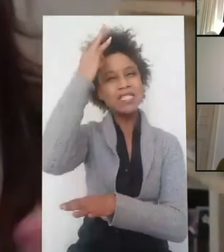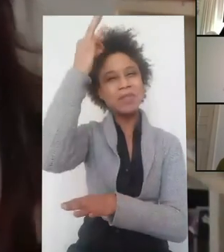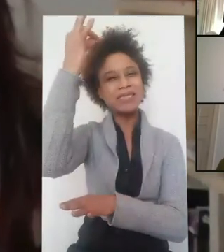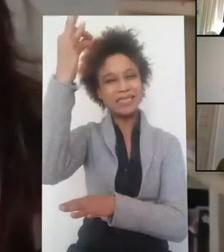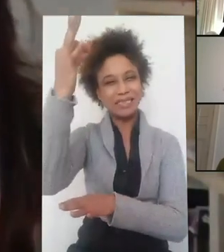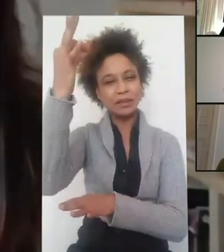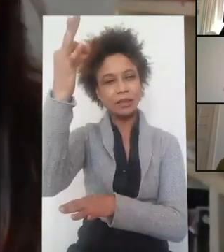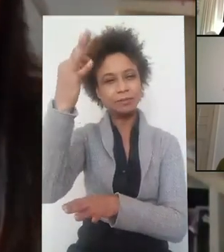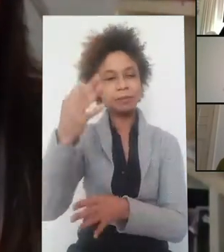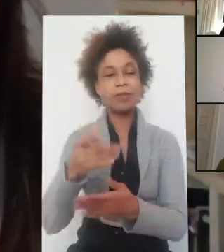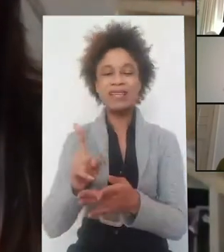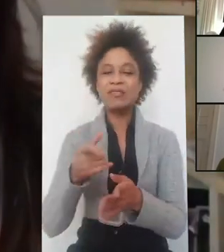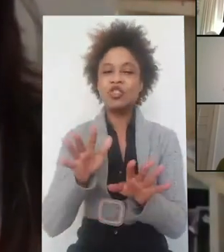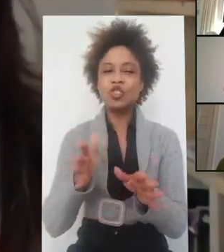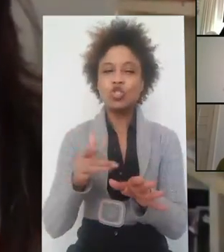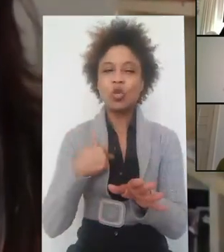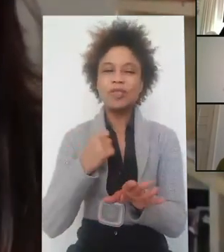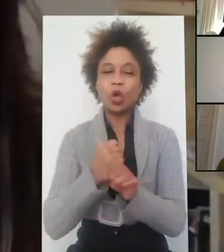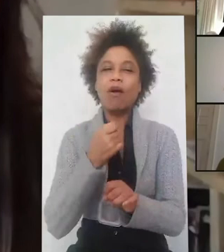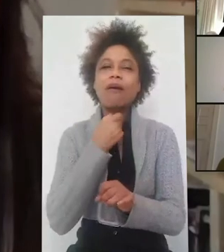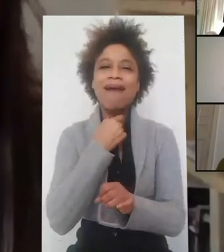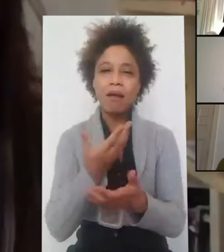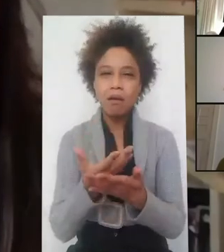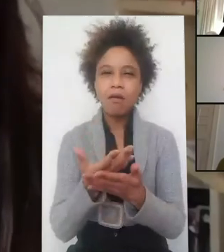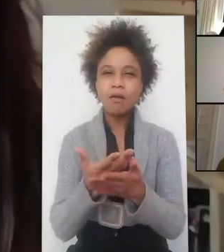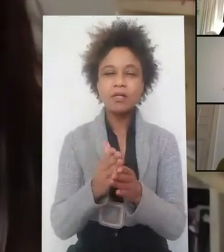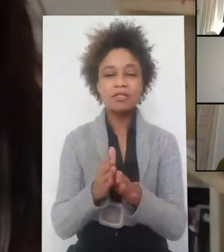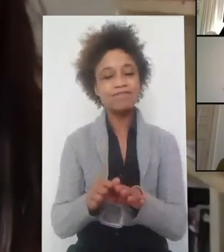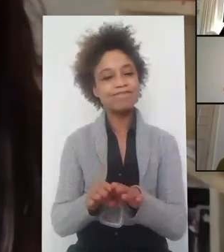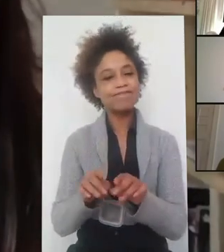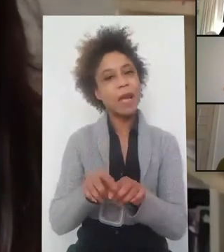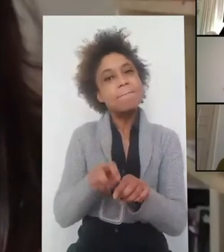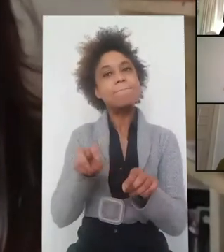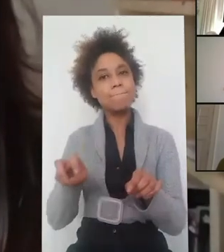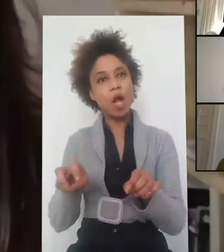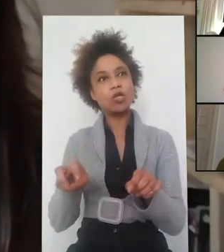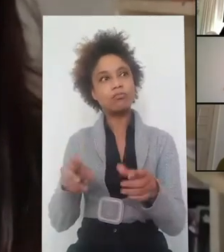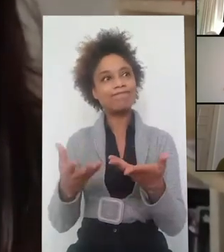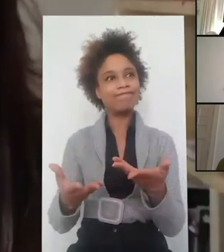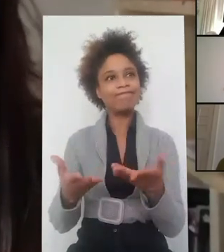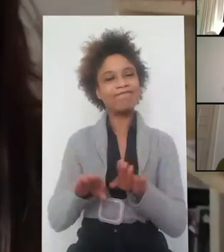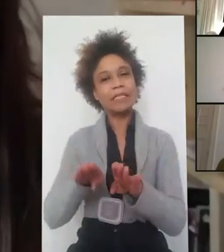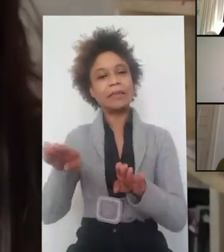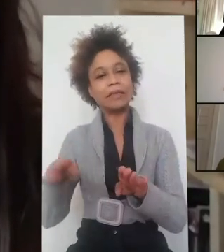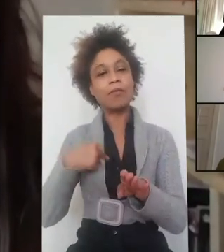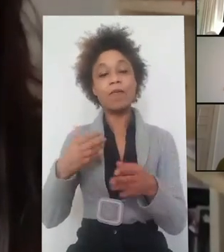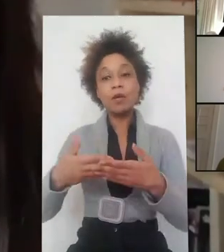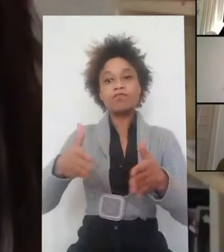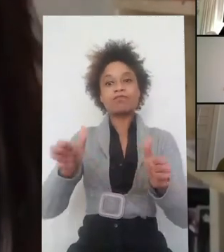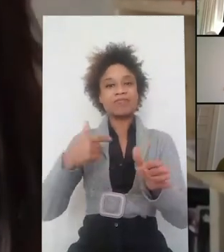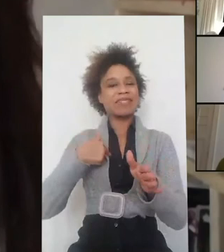net even iets extra's nodig hebben, wat je heel graag wil doen? Maar ja, je moet het op een gegeven moment ook verantwoorden op de rekening. En dat is